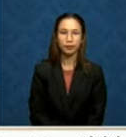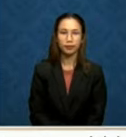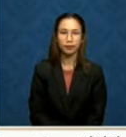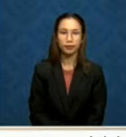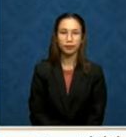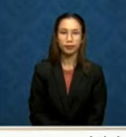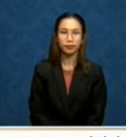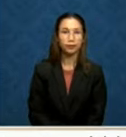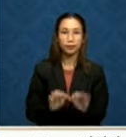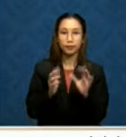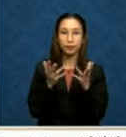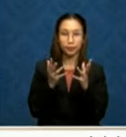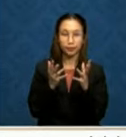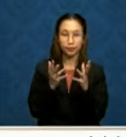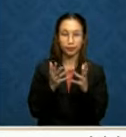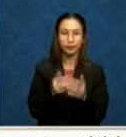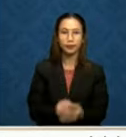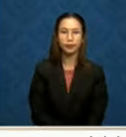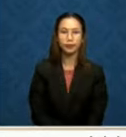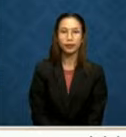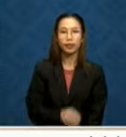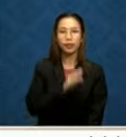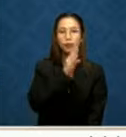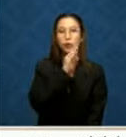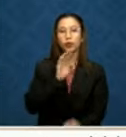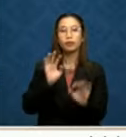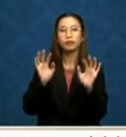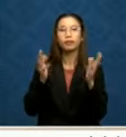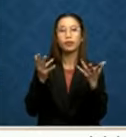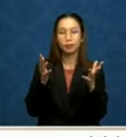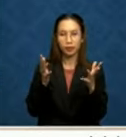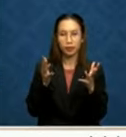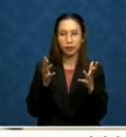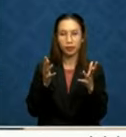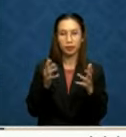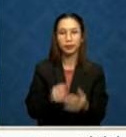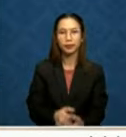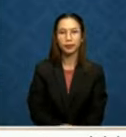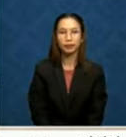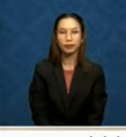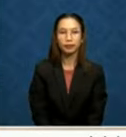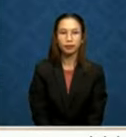ไม่มีนะครับถ้าไม่มีผู้ใดติดใจนะครับ